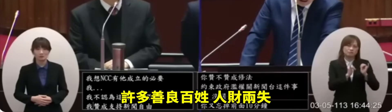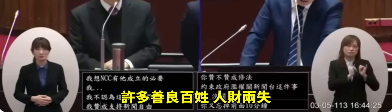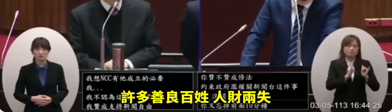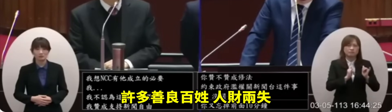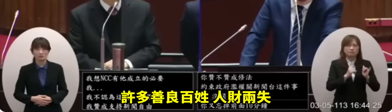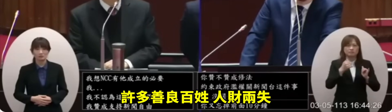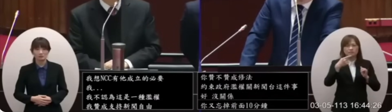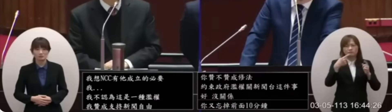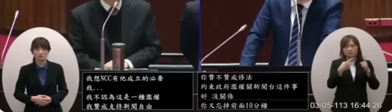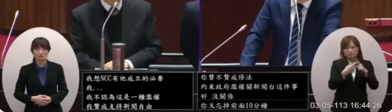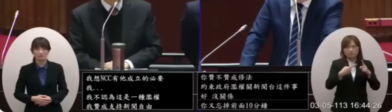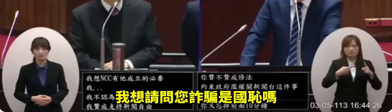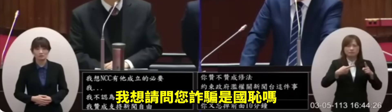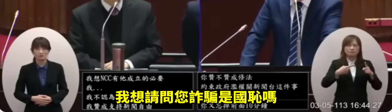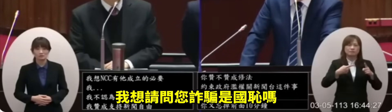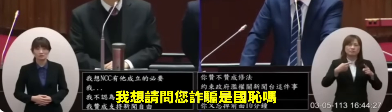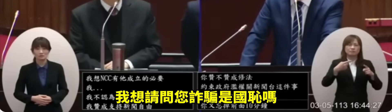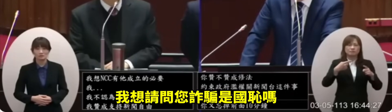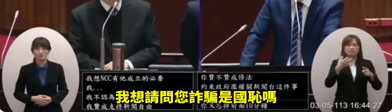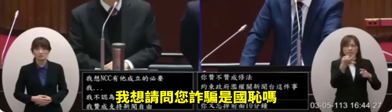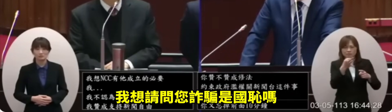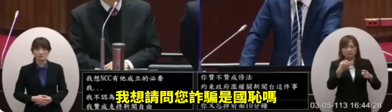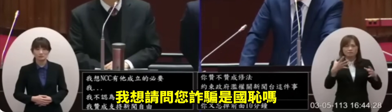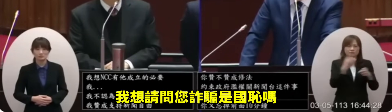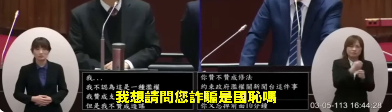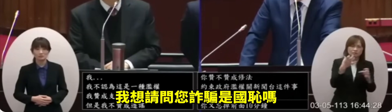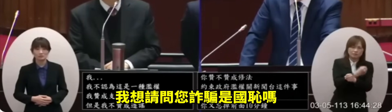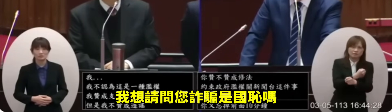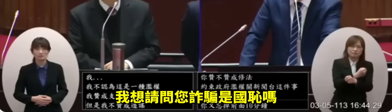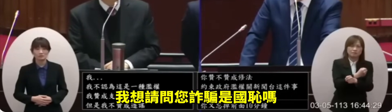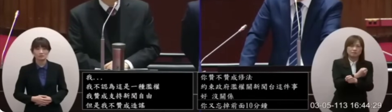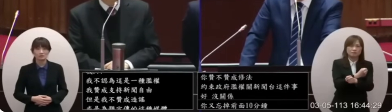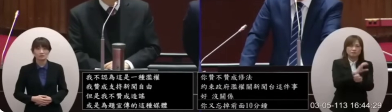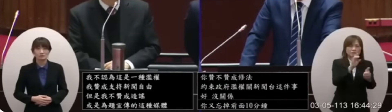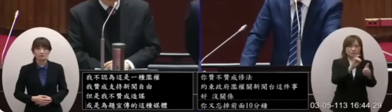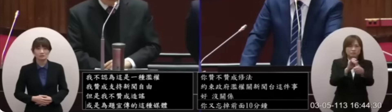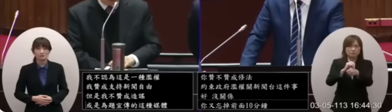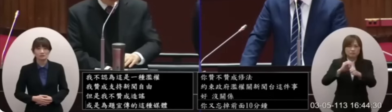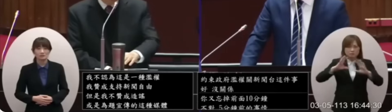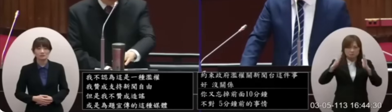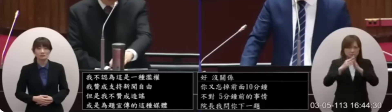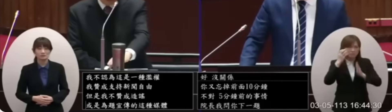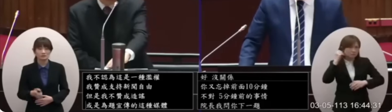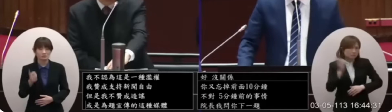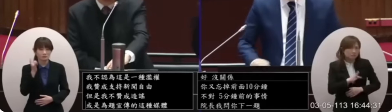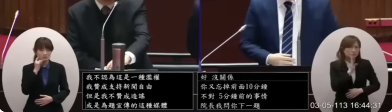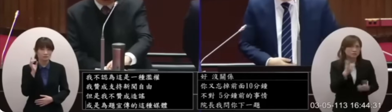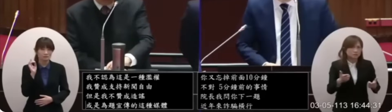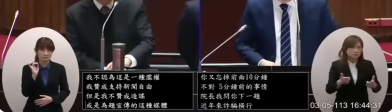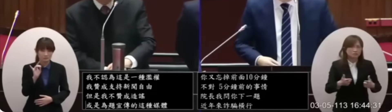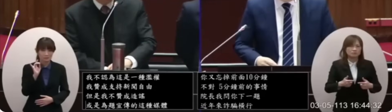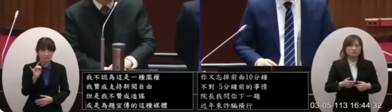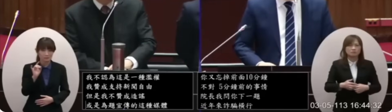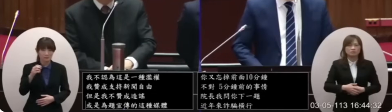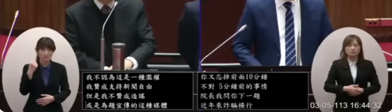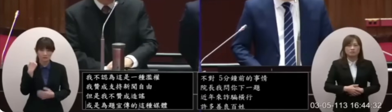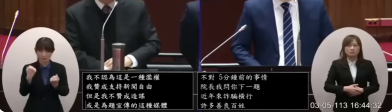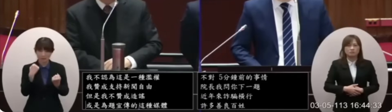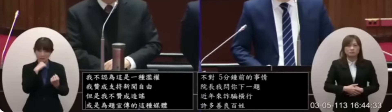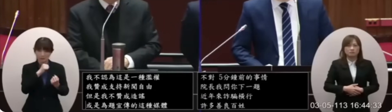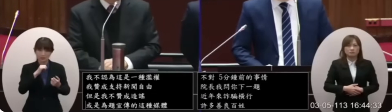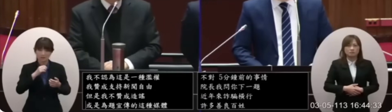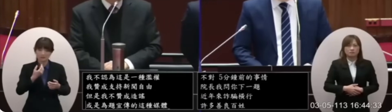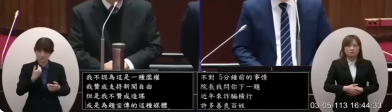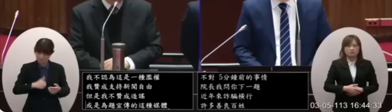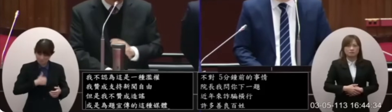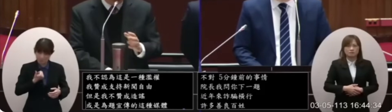人财两失。我想请问您，诈骗是国耻吗？ 诈骗确实是在台湾需要再继续